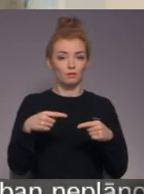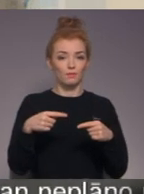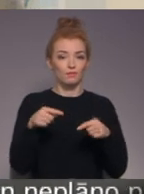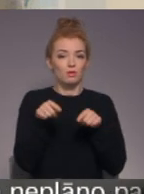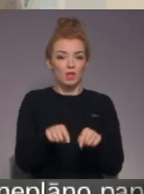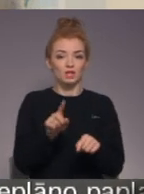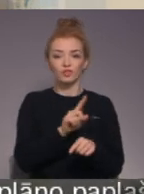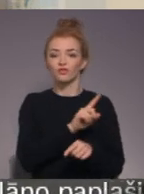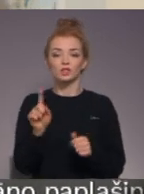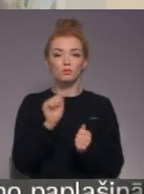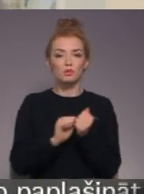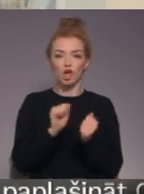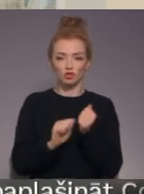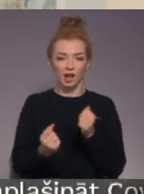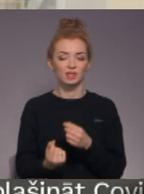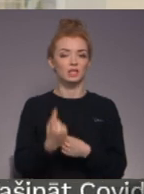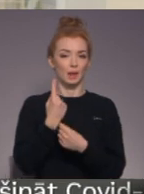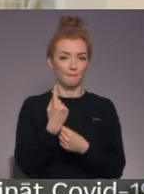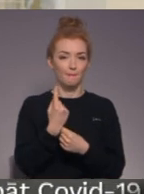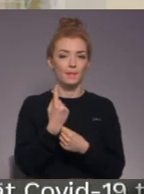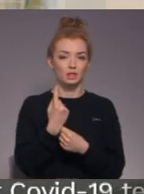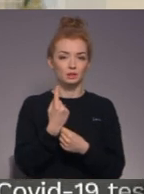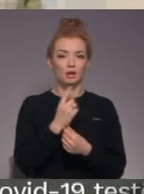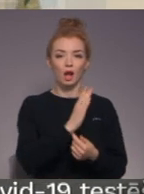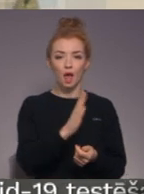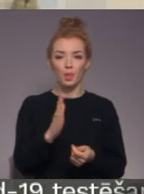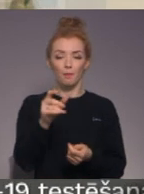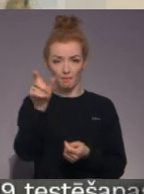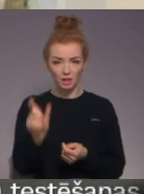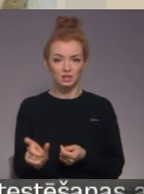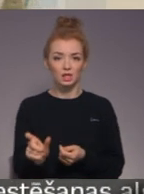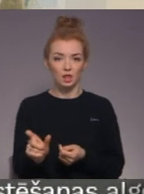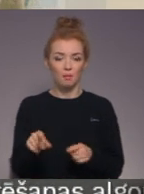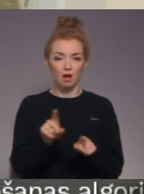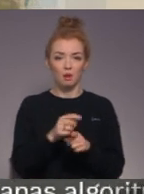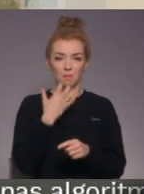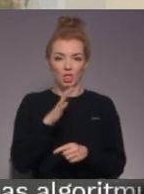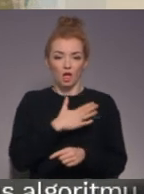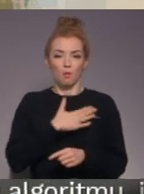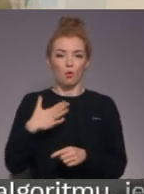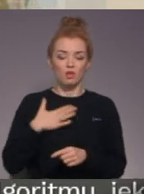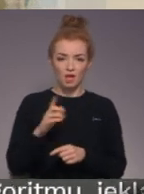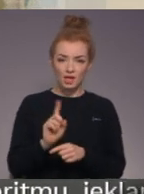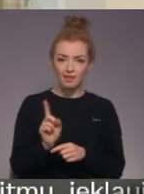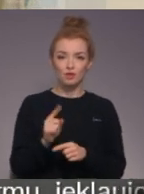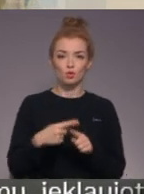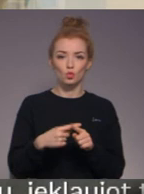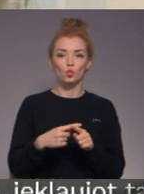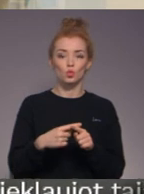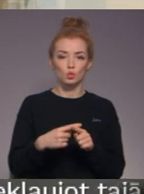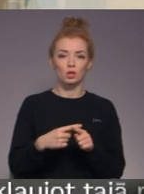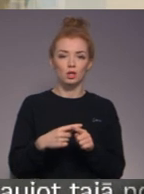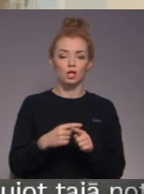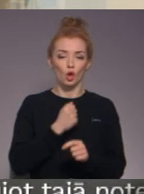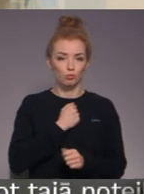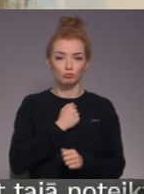Tas arī ir visbiežākais iemesls, un nu, gan arī katram pacientam arī tā pneimonija ir. Diemžēl ir tā,